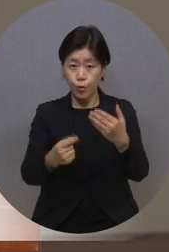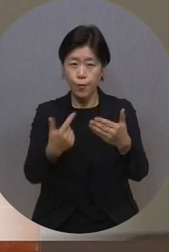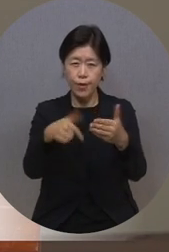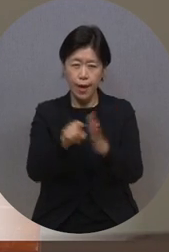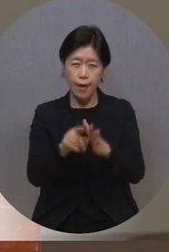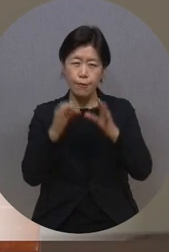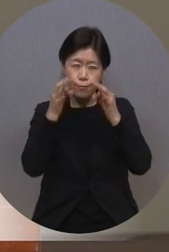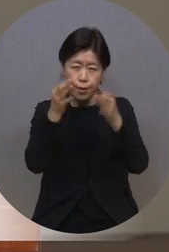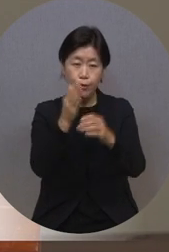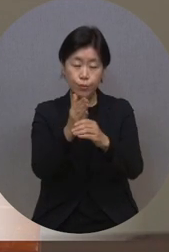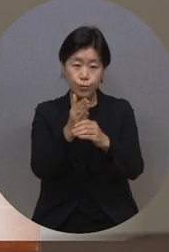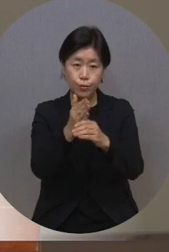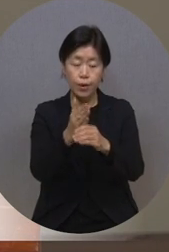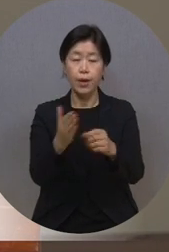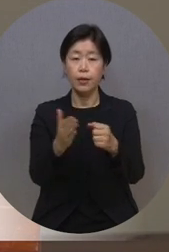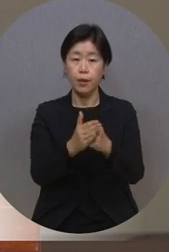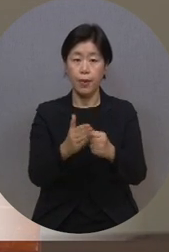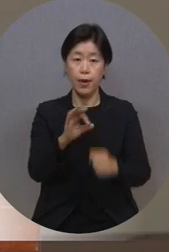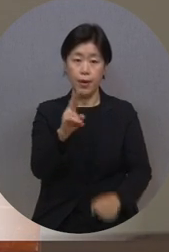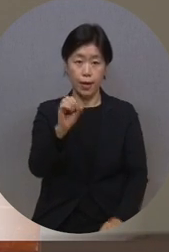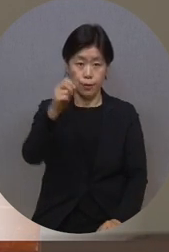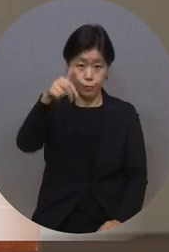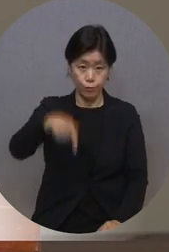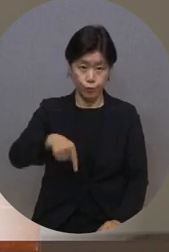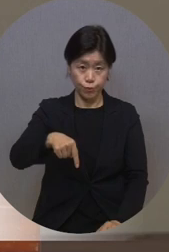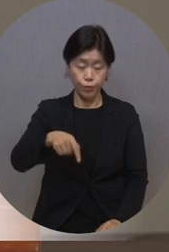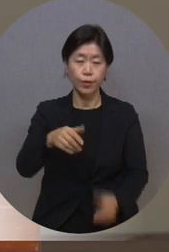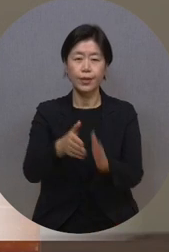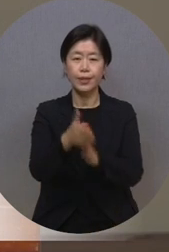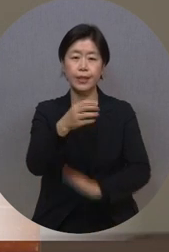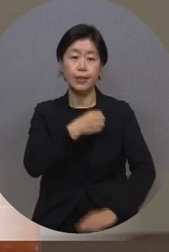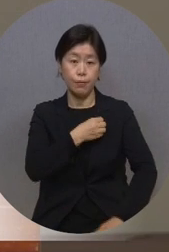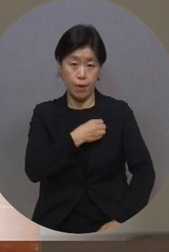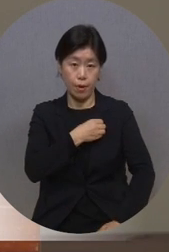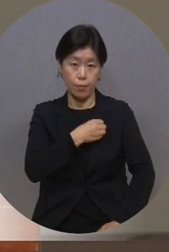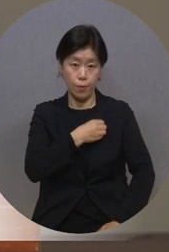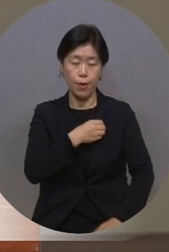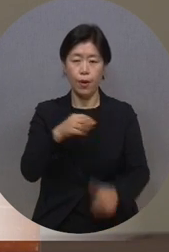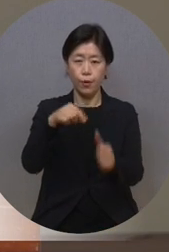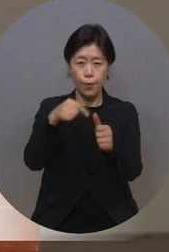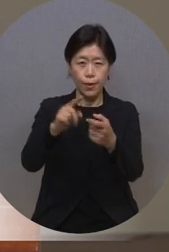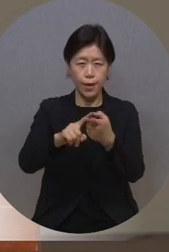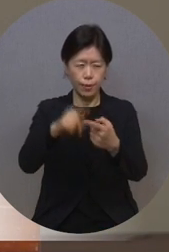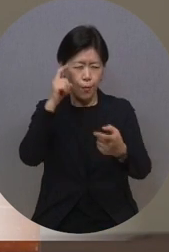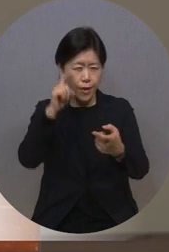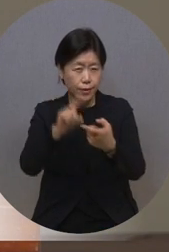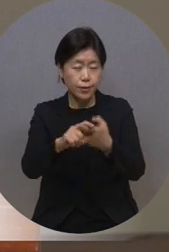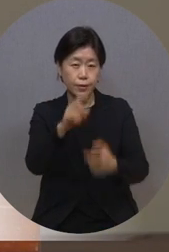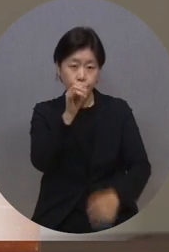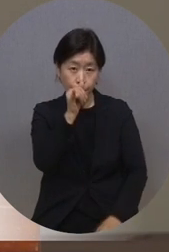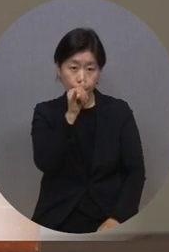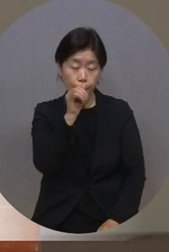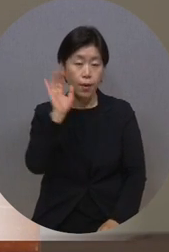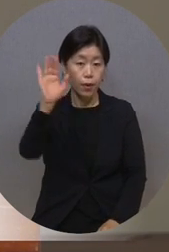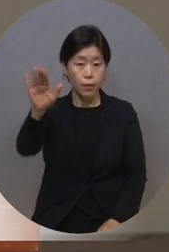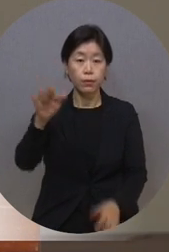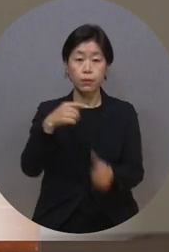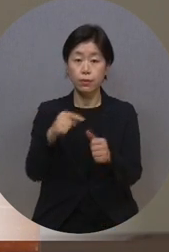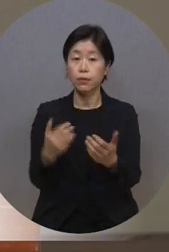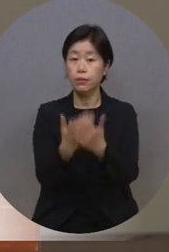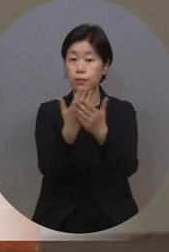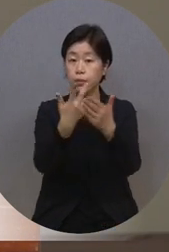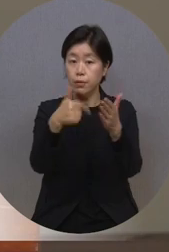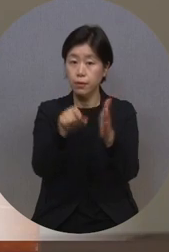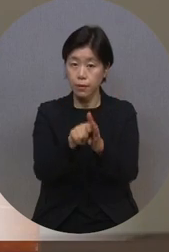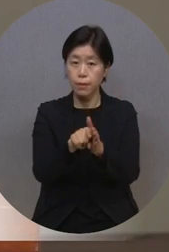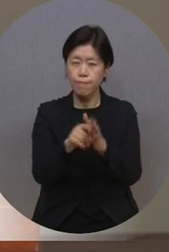노력하고 있습니다. 이에 발맞춰 양주시의회도 교육 현안에 대해 깊은 관심을 가지고 양주시 교육 발전 방향을